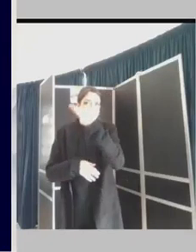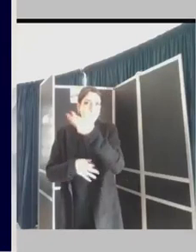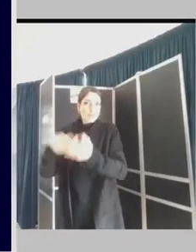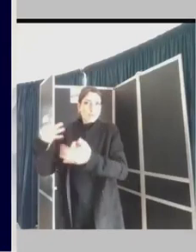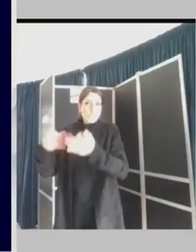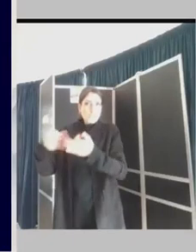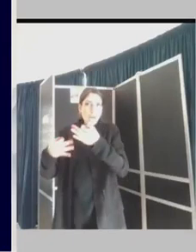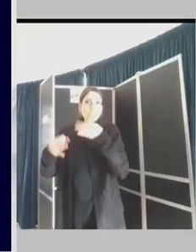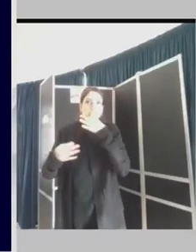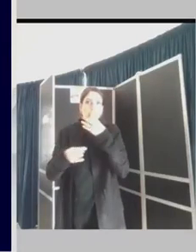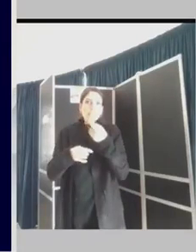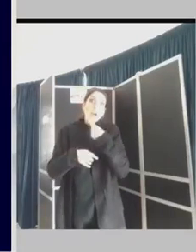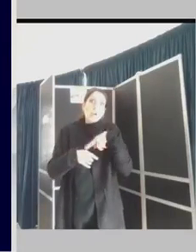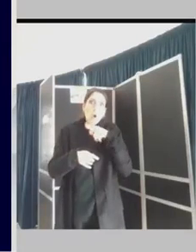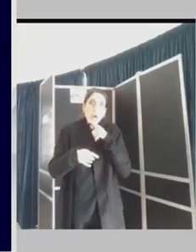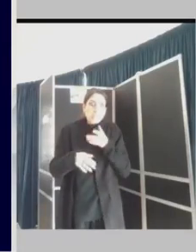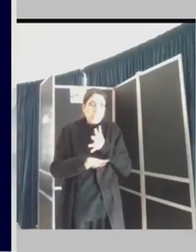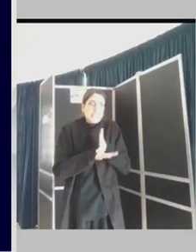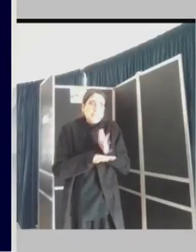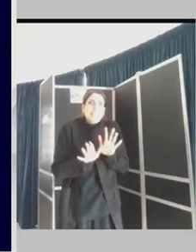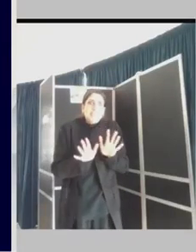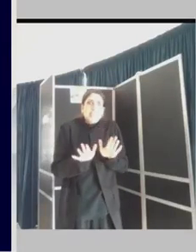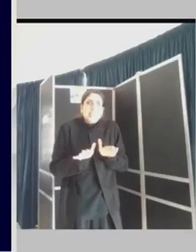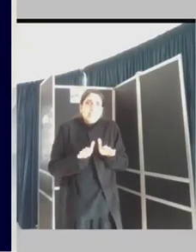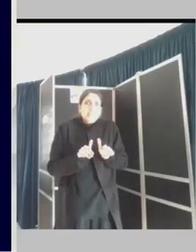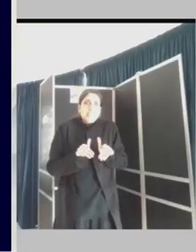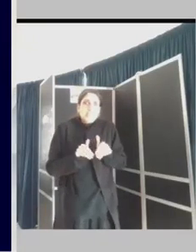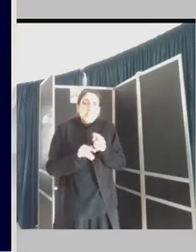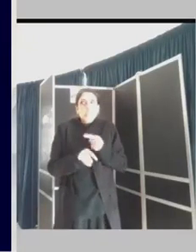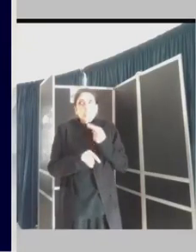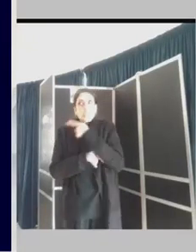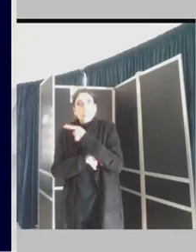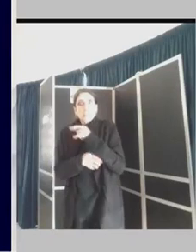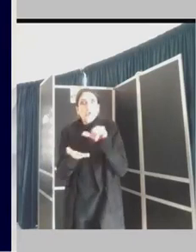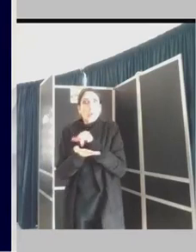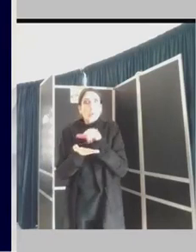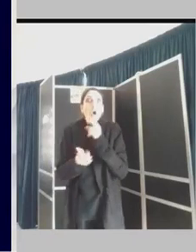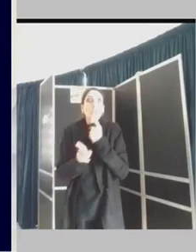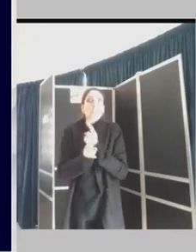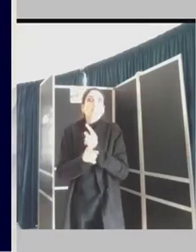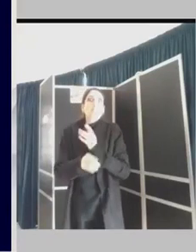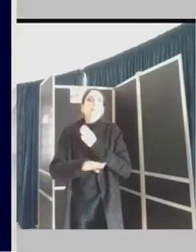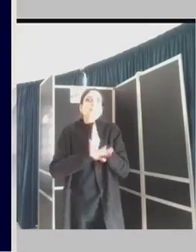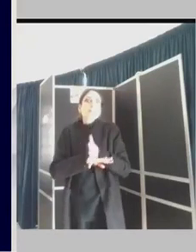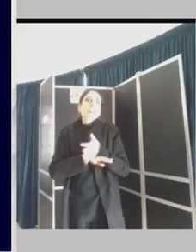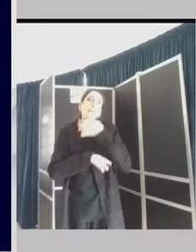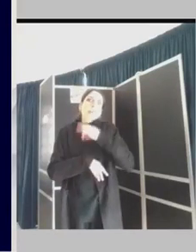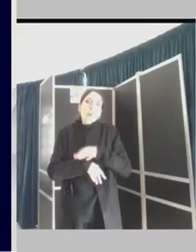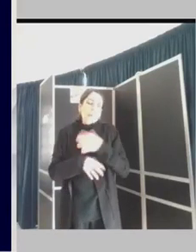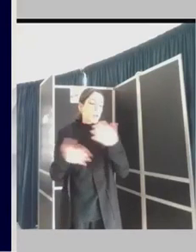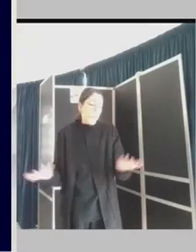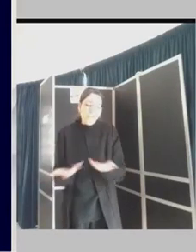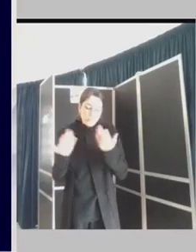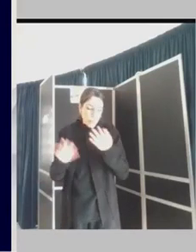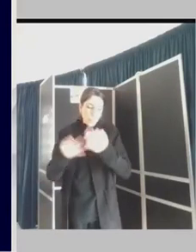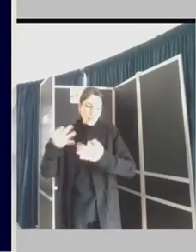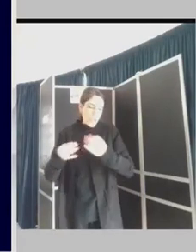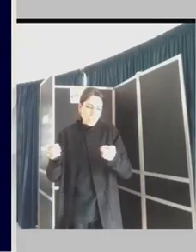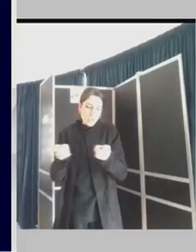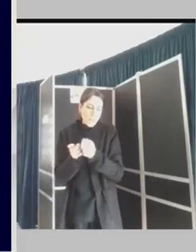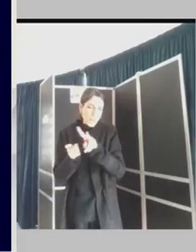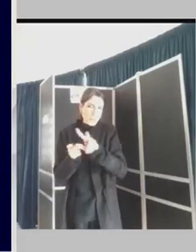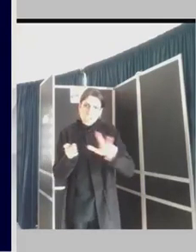lì subimmo, tra virgolette, un processino al quale comunque ovviamente uscimmo innocenti, però comunque fu una cosa molto